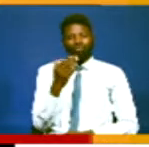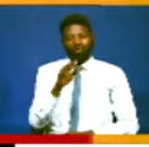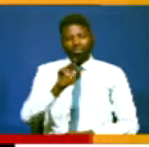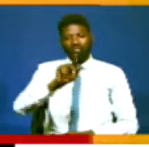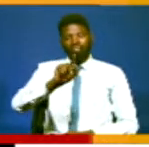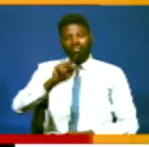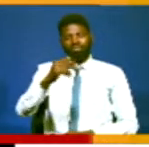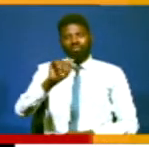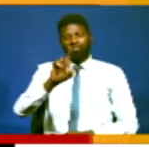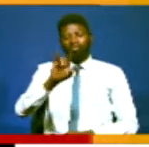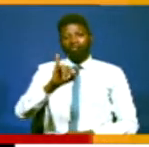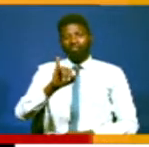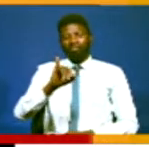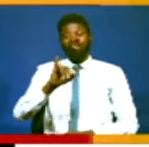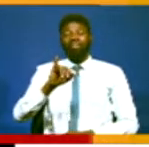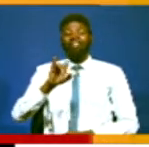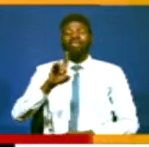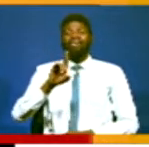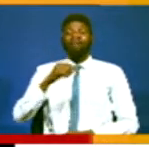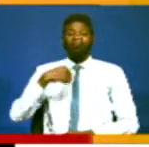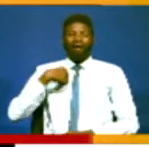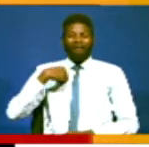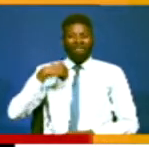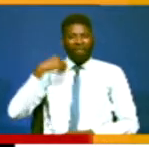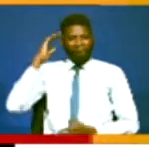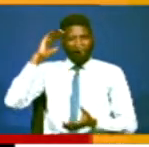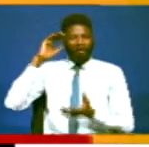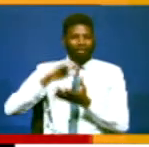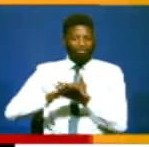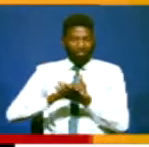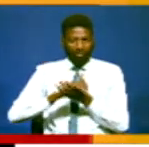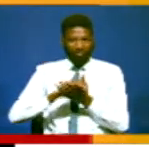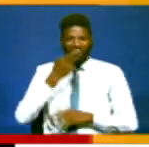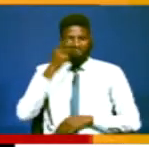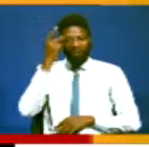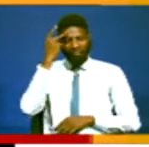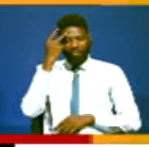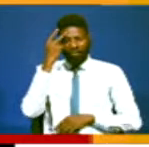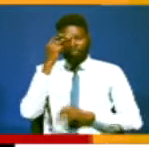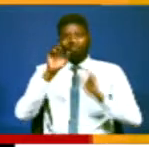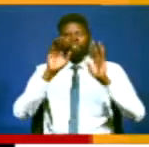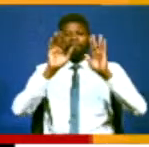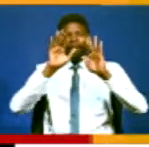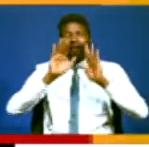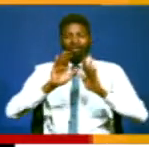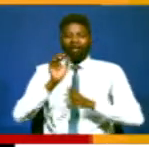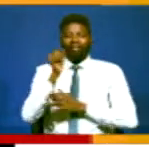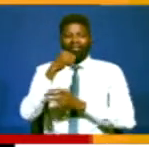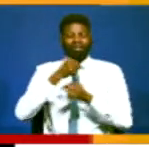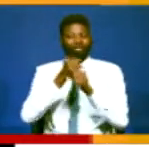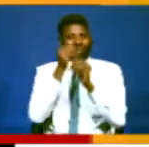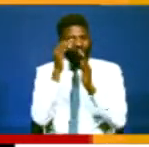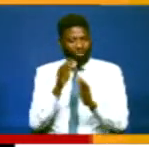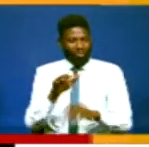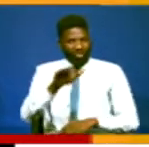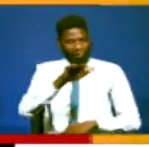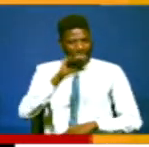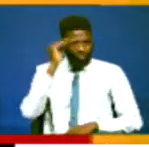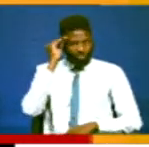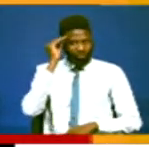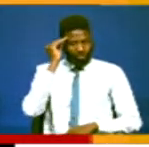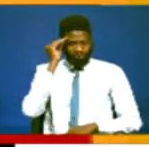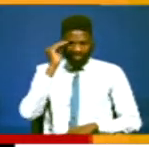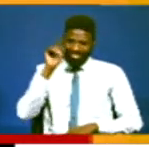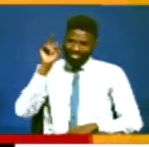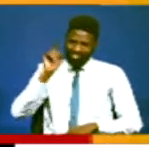ni washikadau wakubwa sana katika mchakato mzima wa elimu. Na kwa asilimia kubwa wanastahili kuhusishwa kikamilifu.